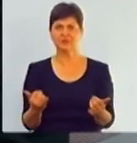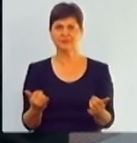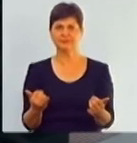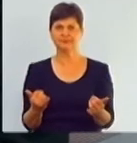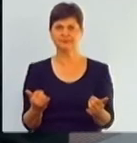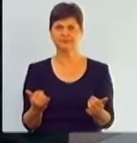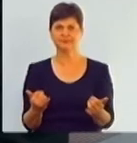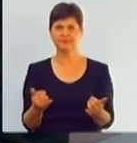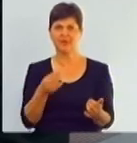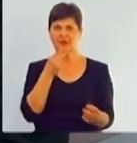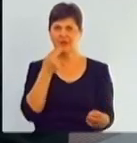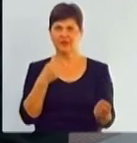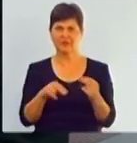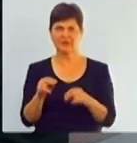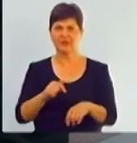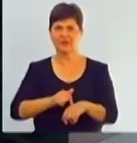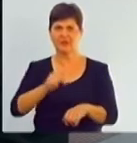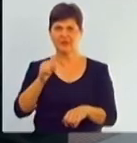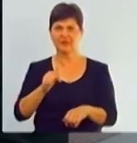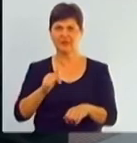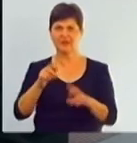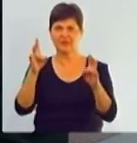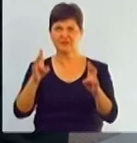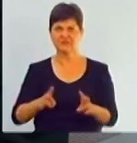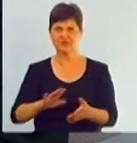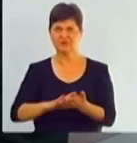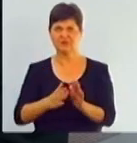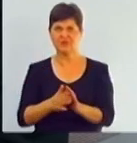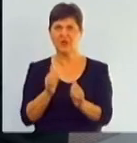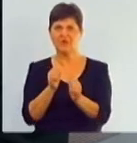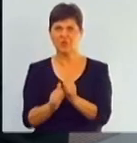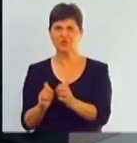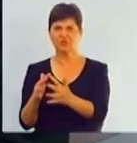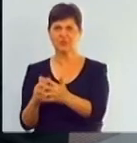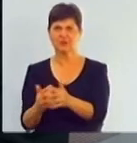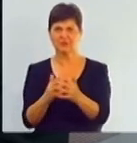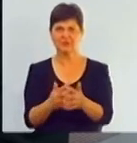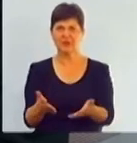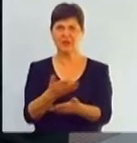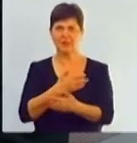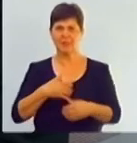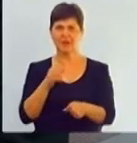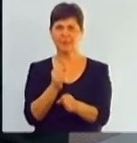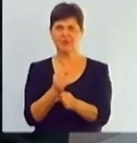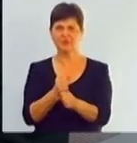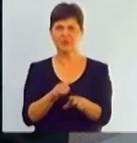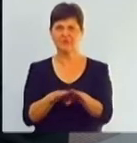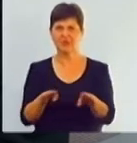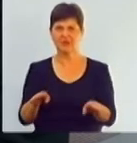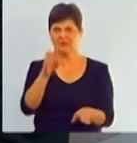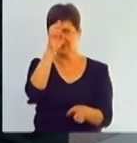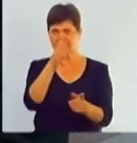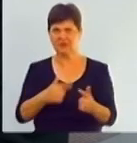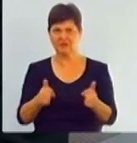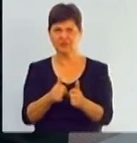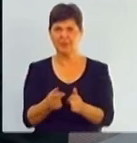ефективне реагування на надзвичайні ситуації в кожному населеному пункті, ми працюємо на рівні держави в тому напрямку, щоб кожна